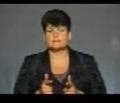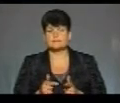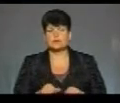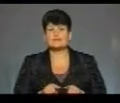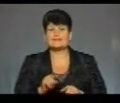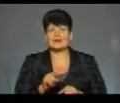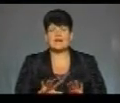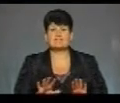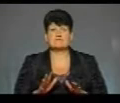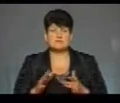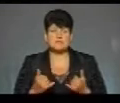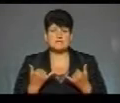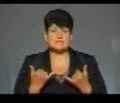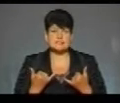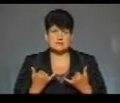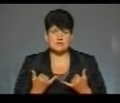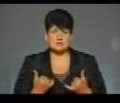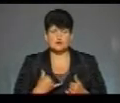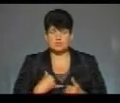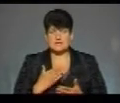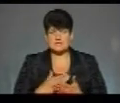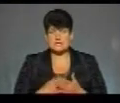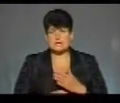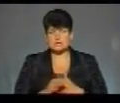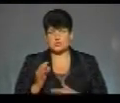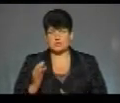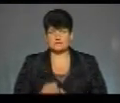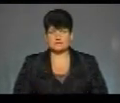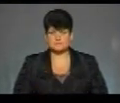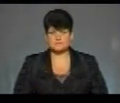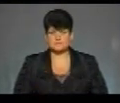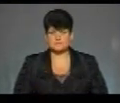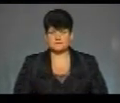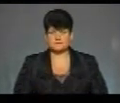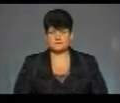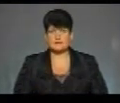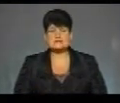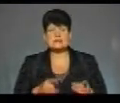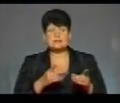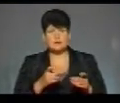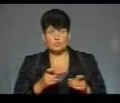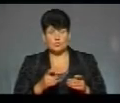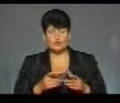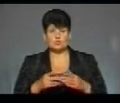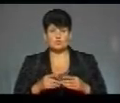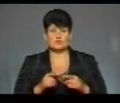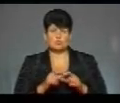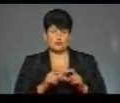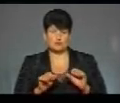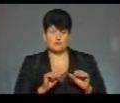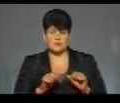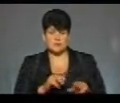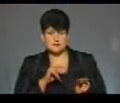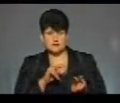таких випадків, як зараз в нас є на сході. За стрільбою з пункту дистанційного управління